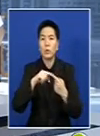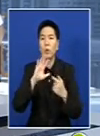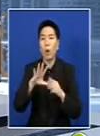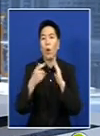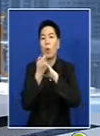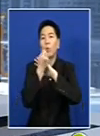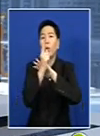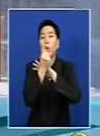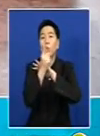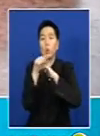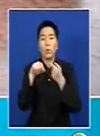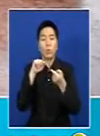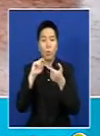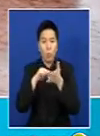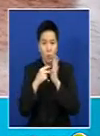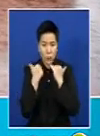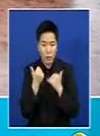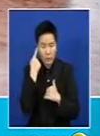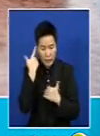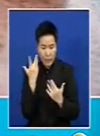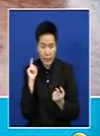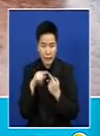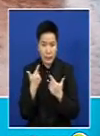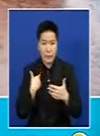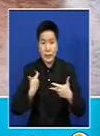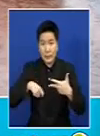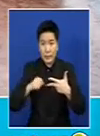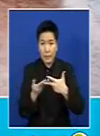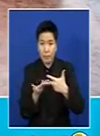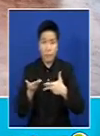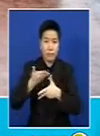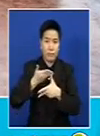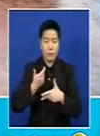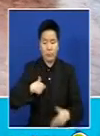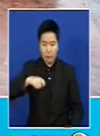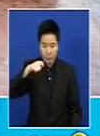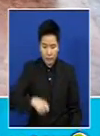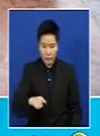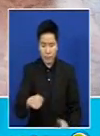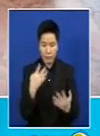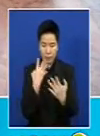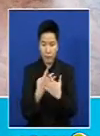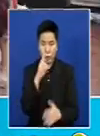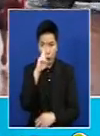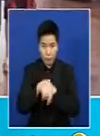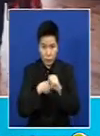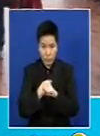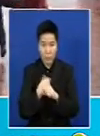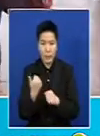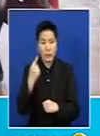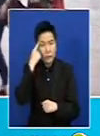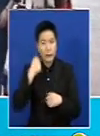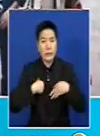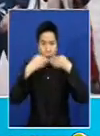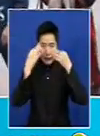จักษ์ที่จังหวัดอุดรธานีค่ะแล้วก็มาถึงชั้นฎีกาศาลฎีกาก็มีคำตัดสินจำคุก2ปีตัดสินใจม